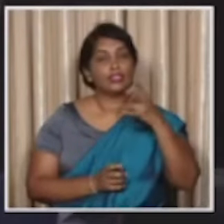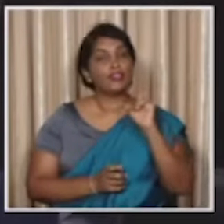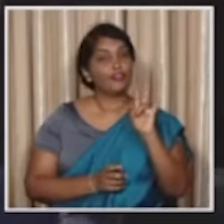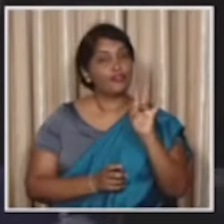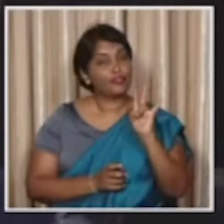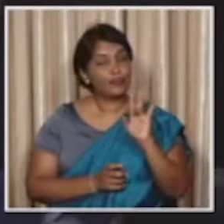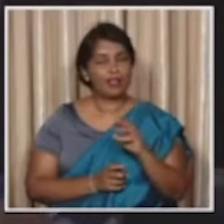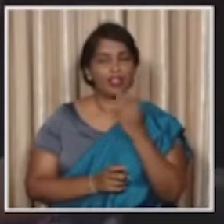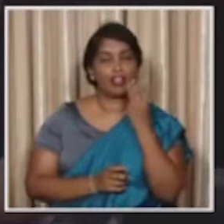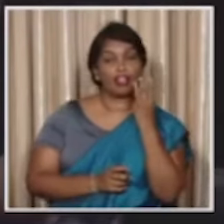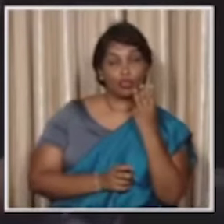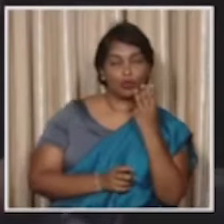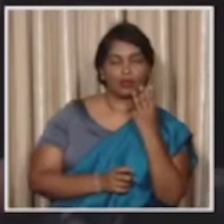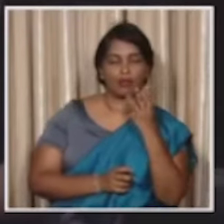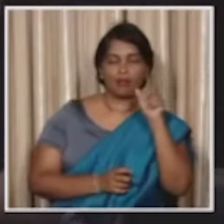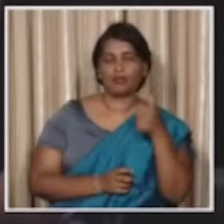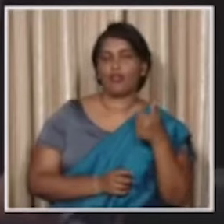225න් 3 දෙනෙක් සුදු චරිත.